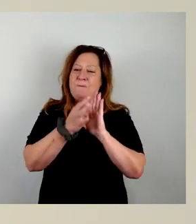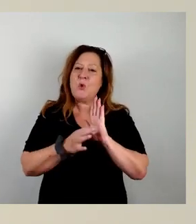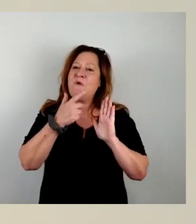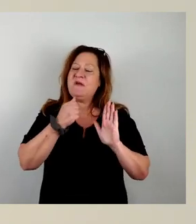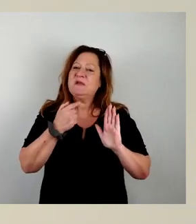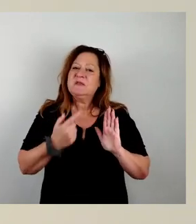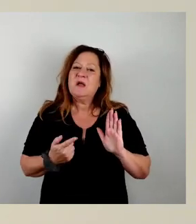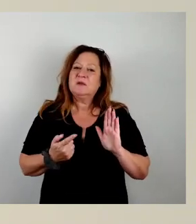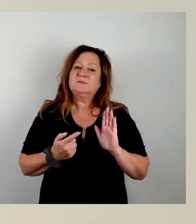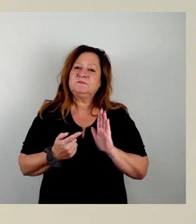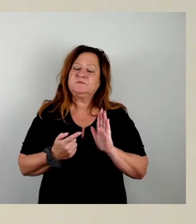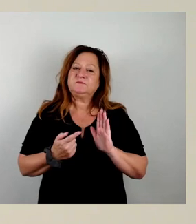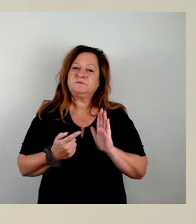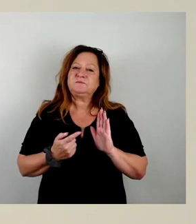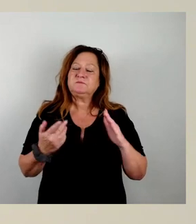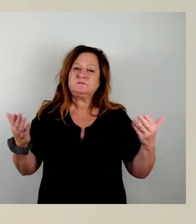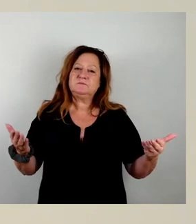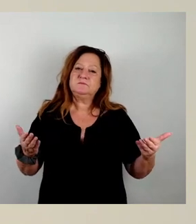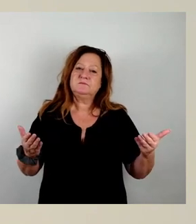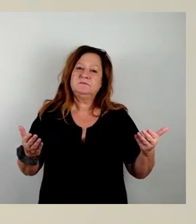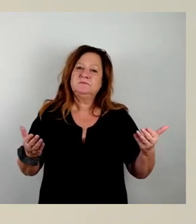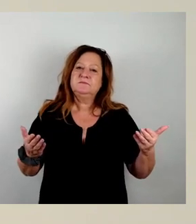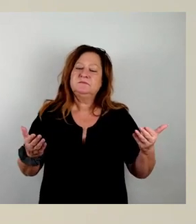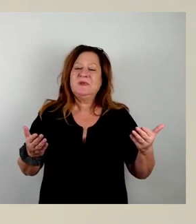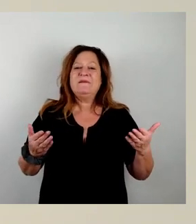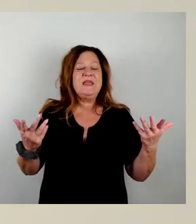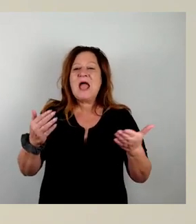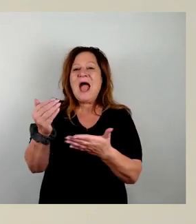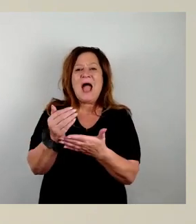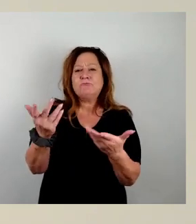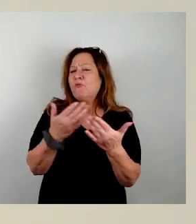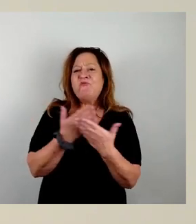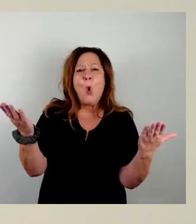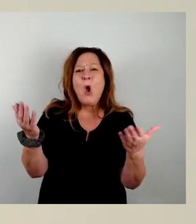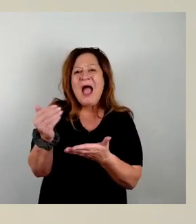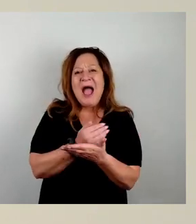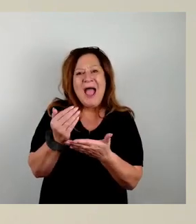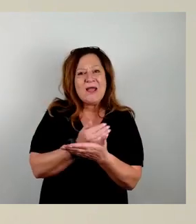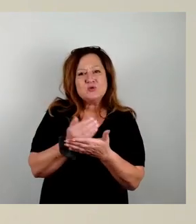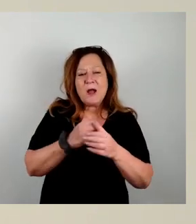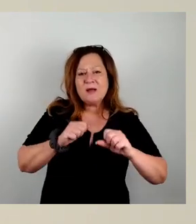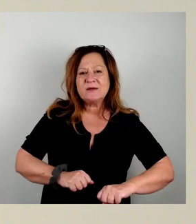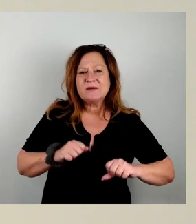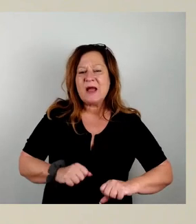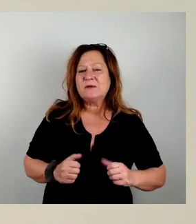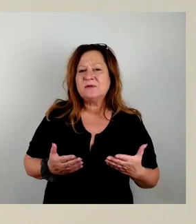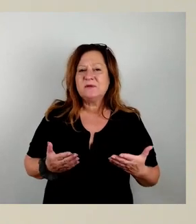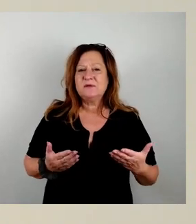hinsichtlich dessen, was als Einsparungspotenzial im Raum stand. Das Kerngeschäft der DVB ist